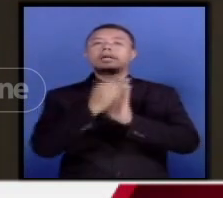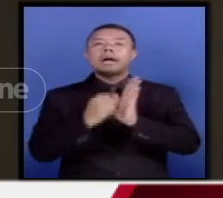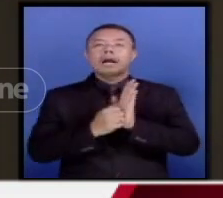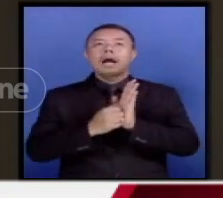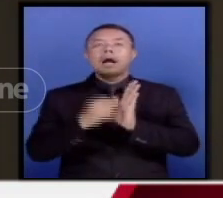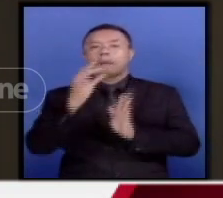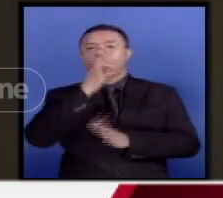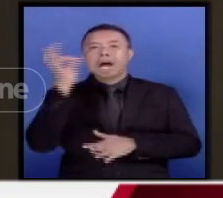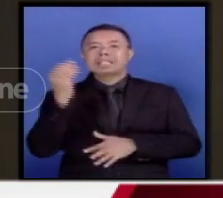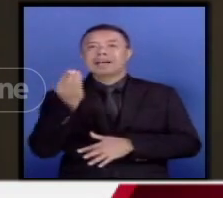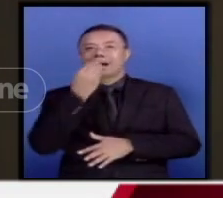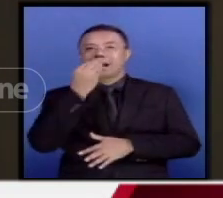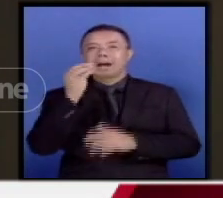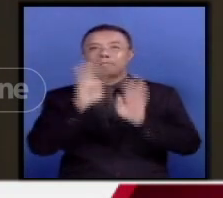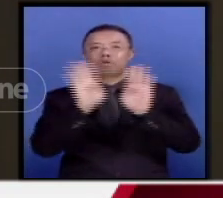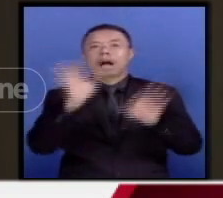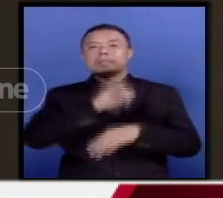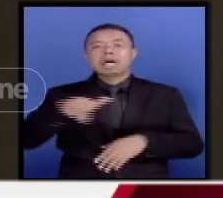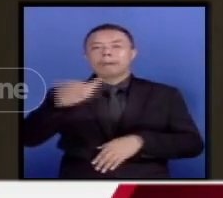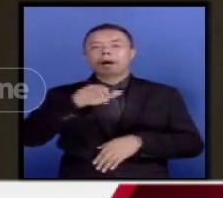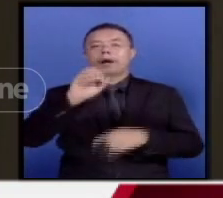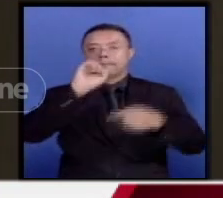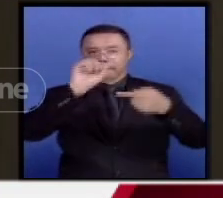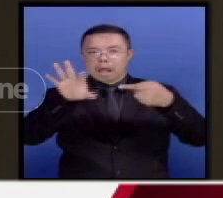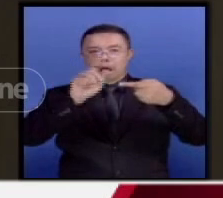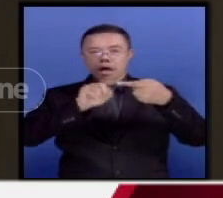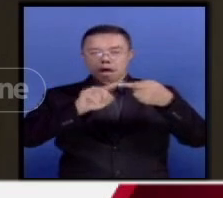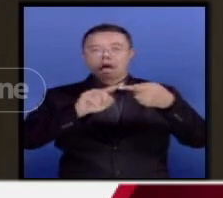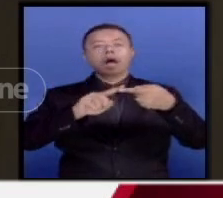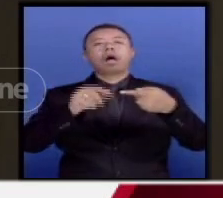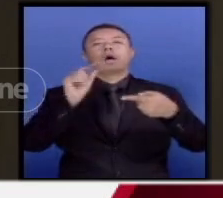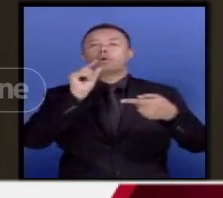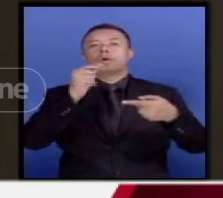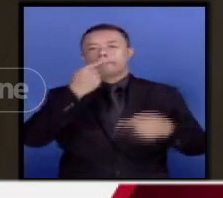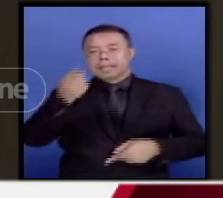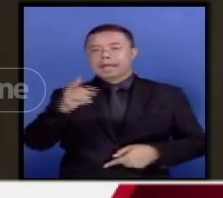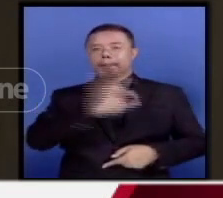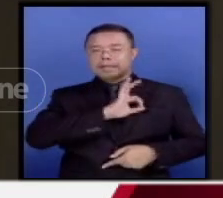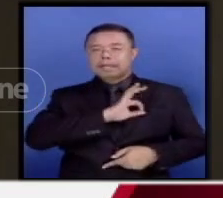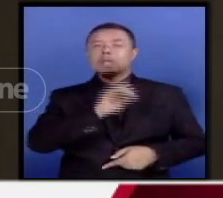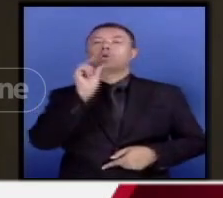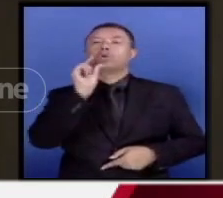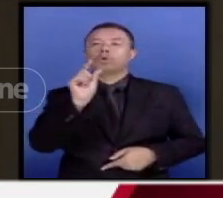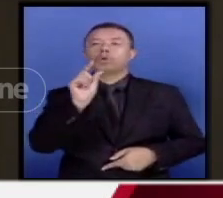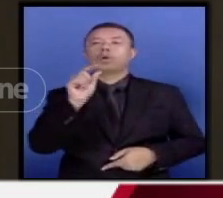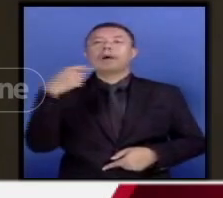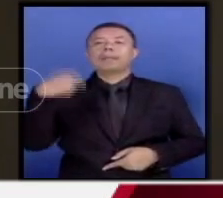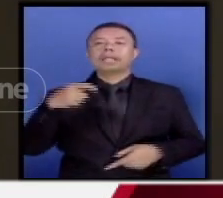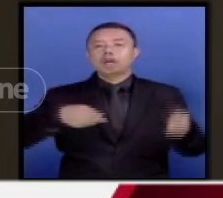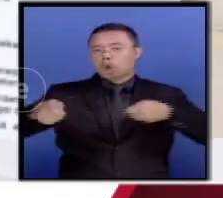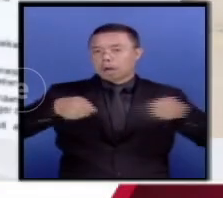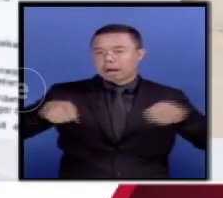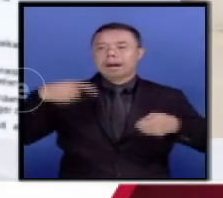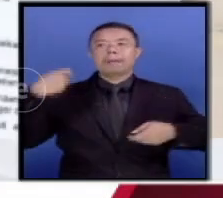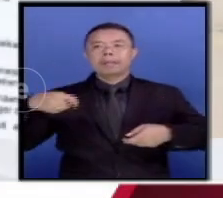bersama. Yang pertama, bahwa buka puasa itu atau arahan presiden itu hanya ditujukan kepada para menko, para